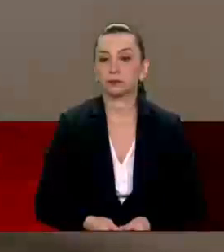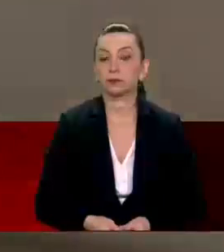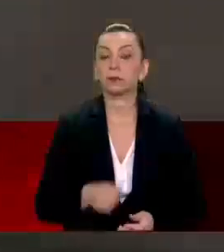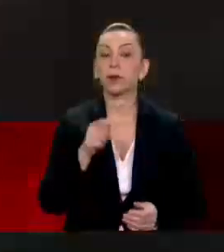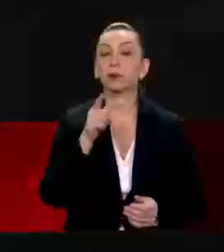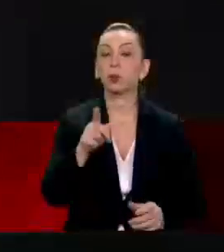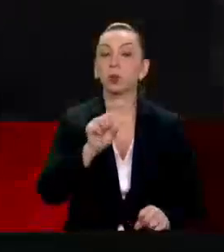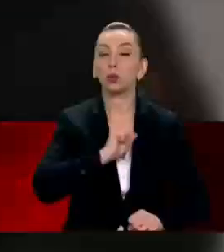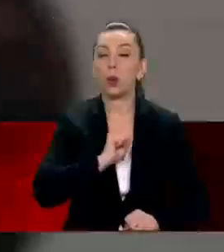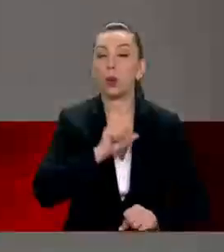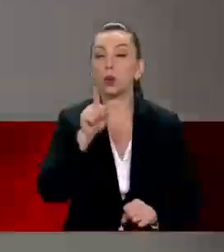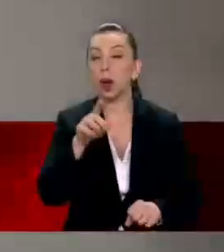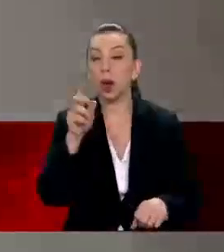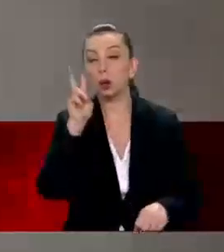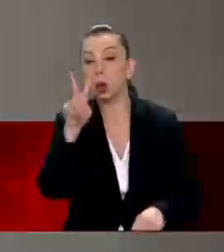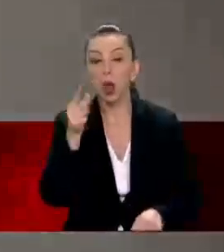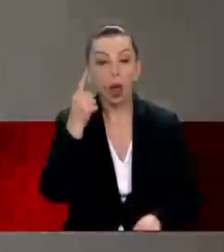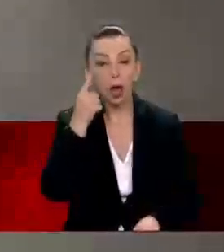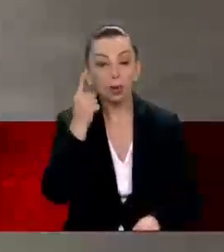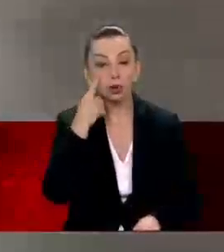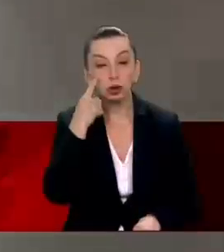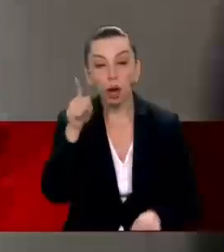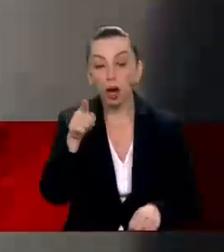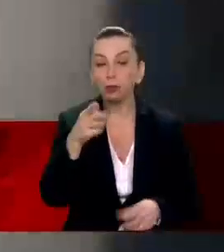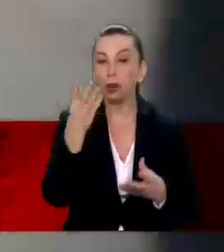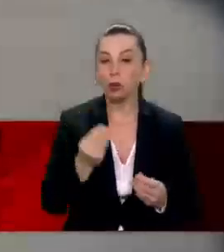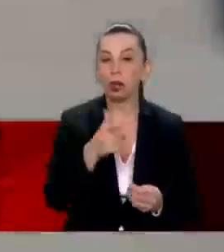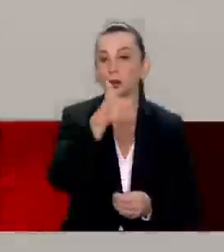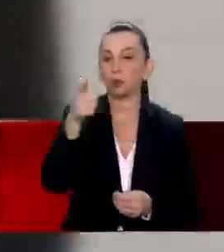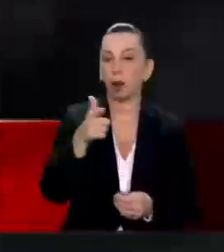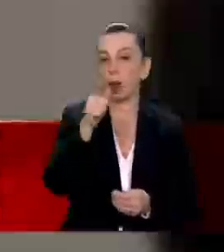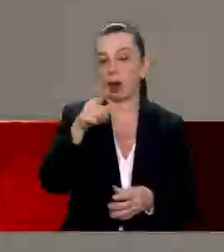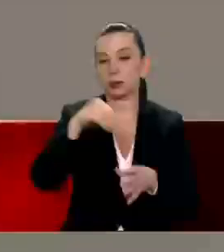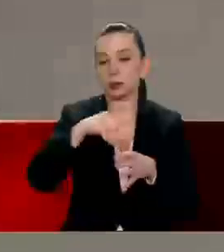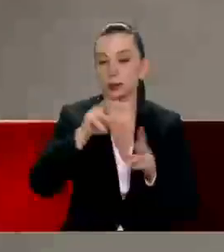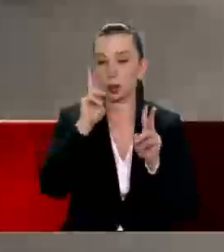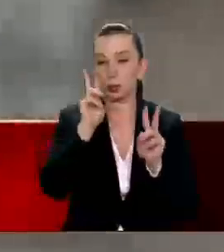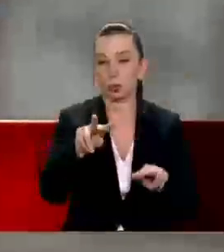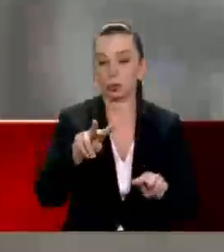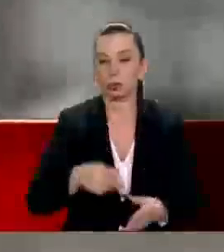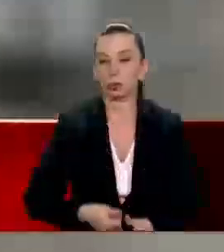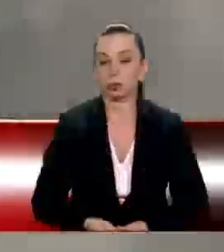Bu dehşet anlara tanıklık edenlerin korkusu kameralara böyle yansıdı.